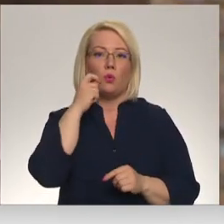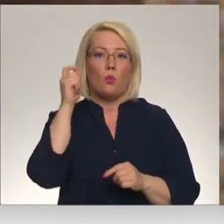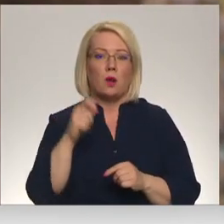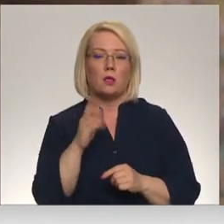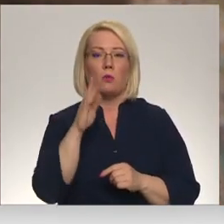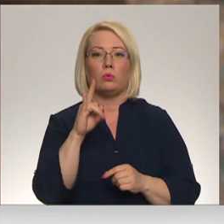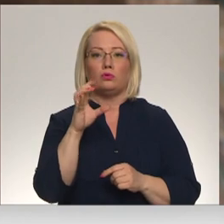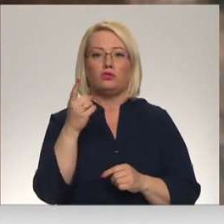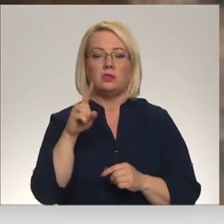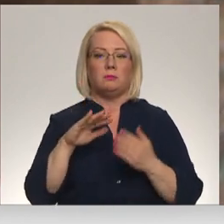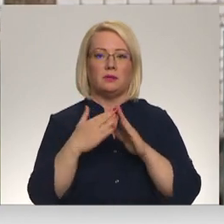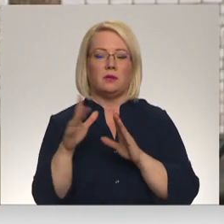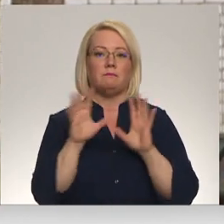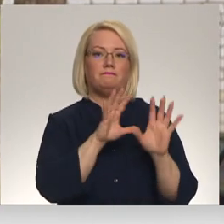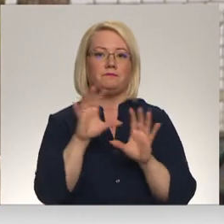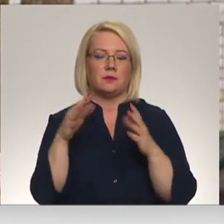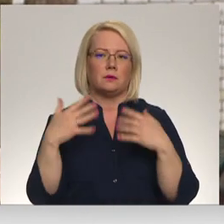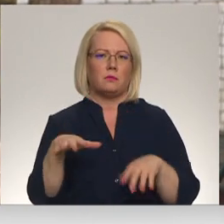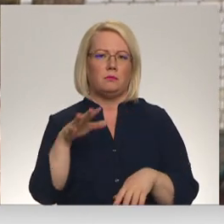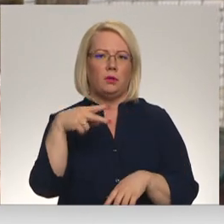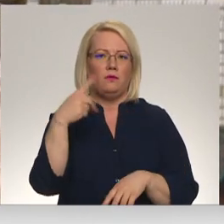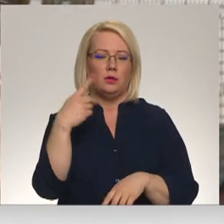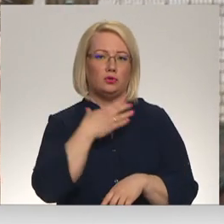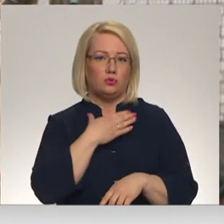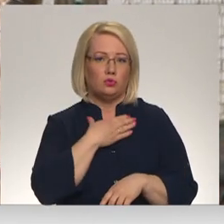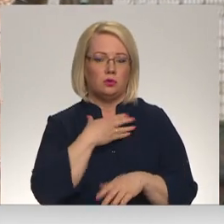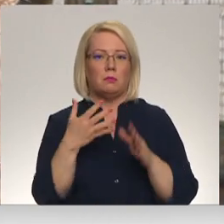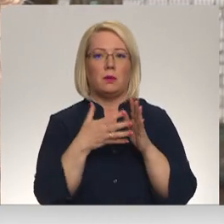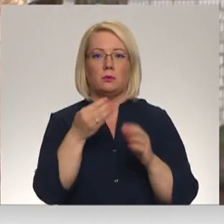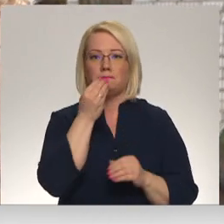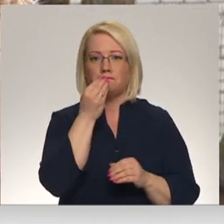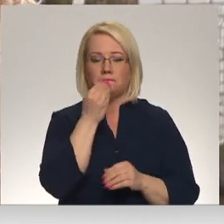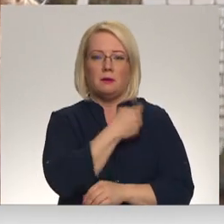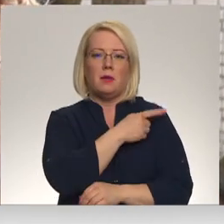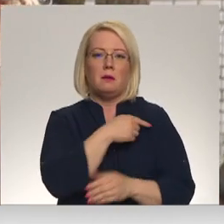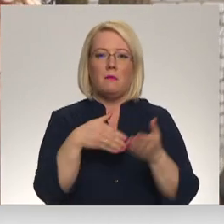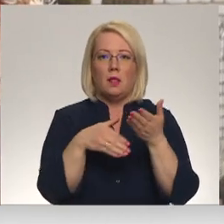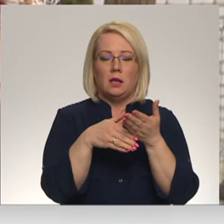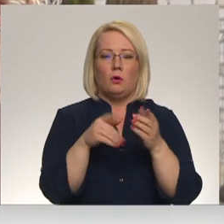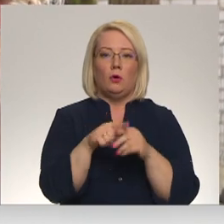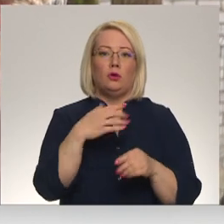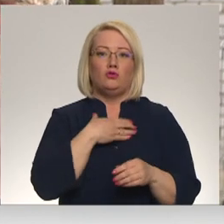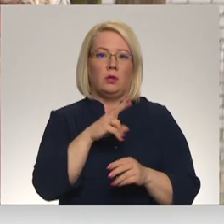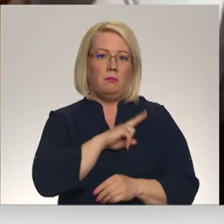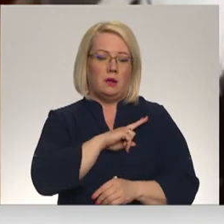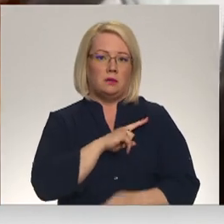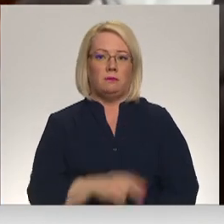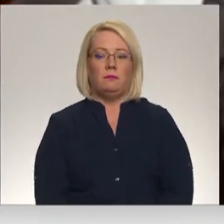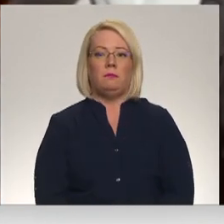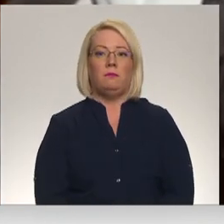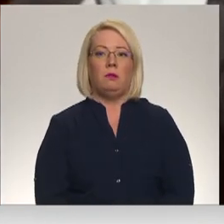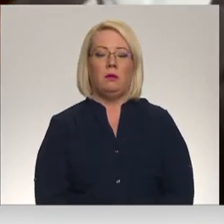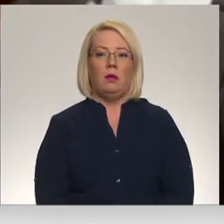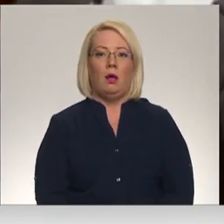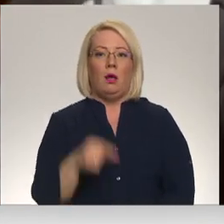Bučas pilsētā. Viņa aprūpē nu jau var teikt bija 21 suns, trūks pārtika, medicīniskā palīdzība un suņi mirst.